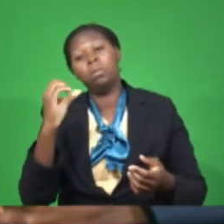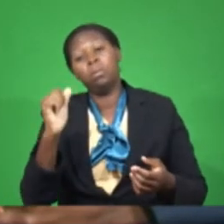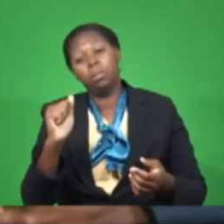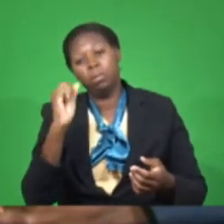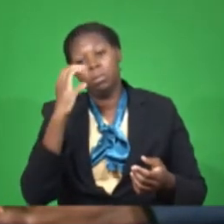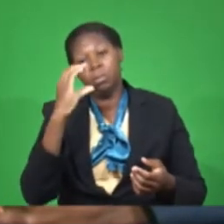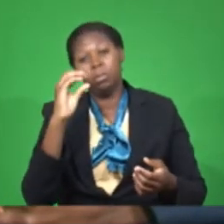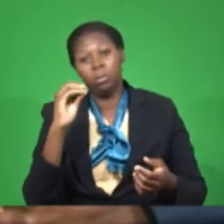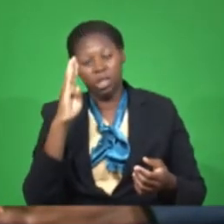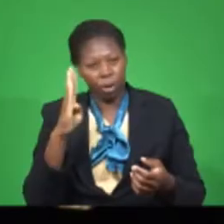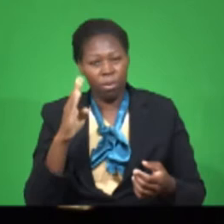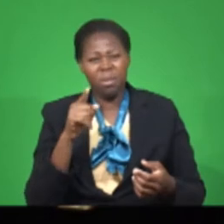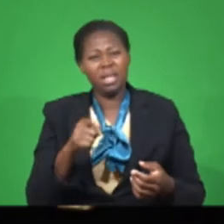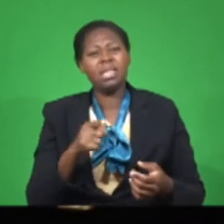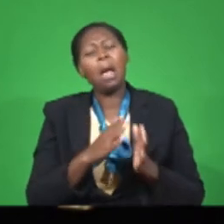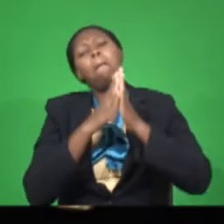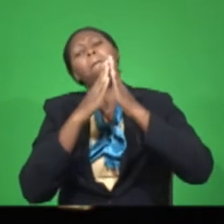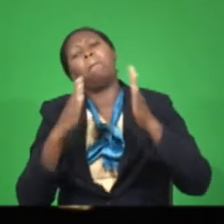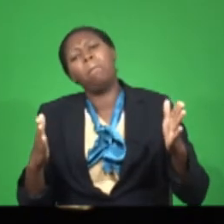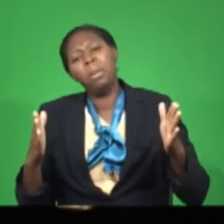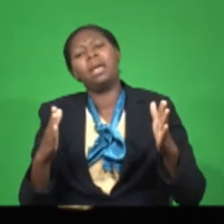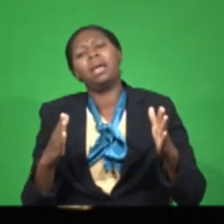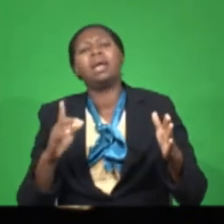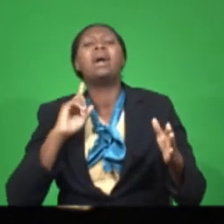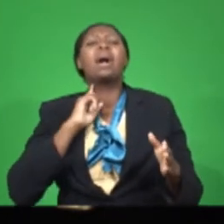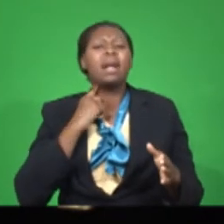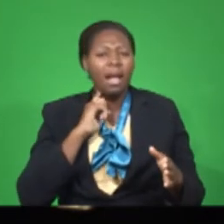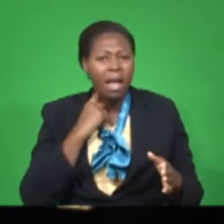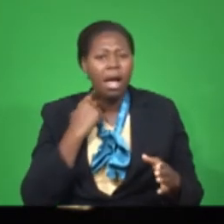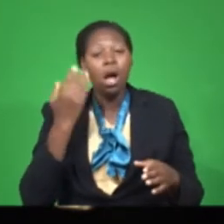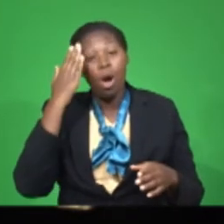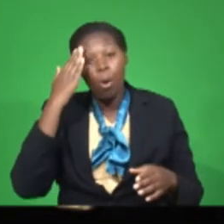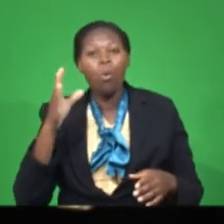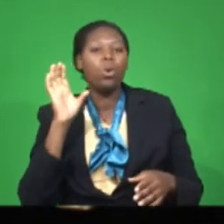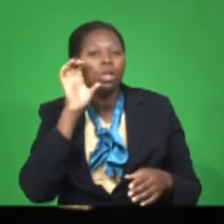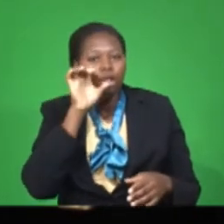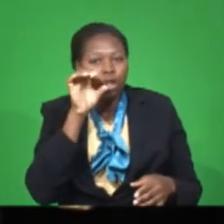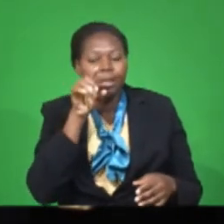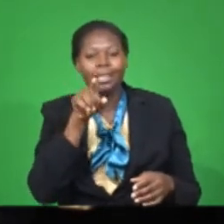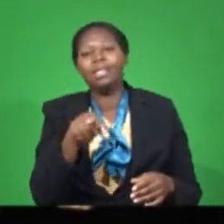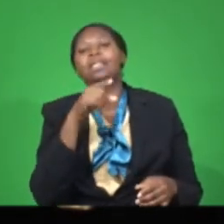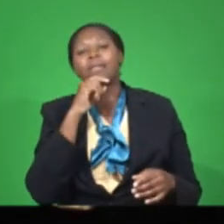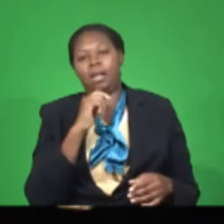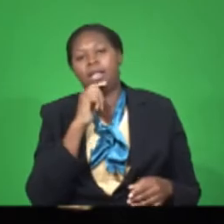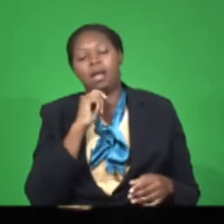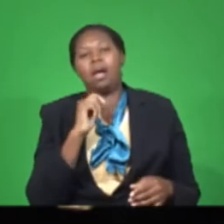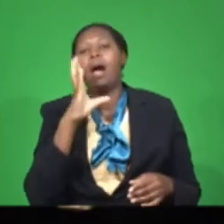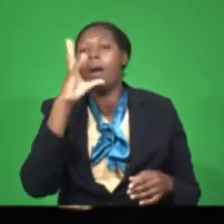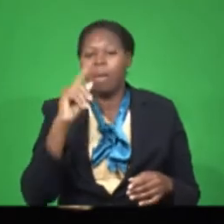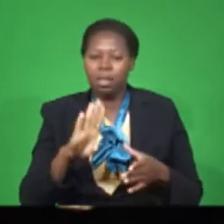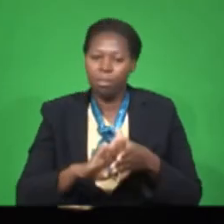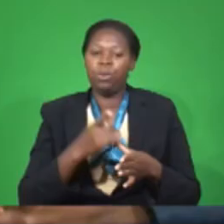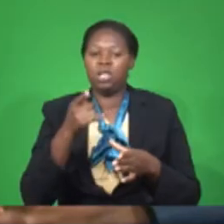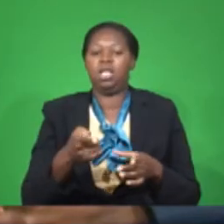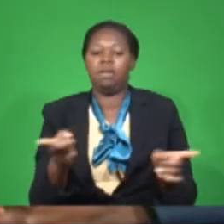baba. Rito zoe. Asine kuti akazotendeuka akadzoka Mwari akunzi Mwari